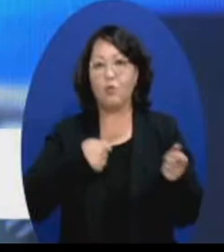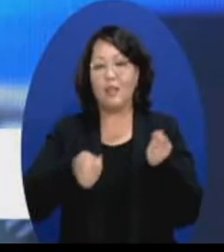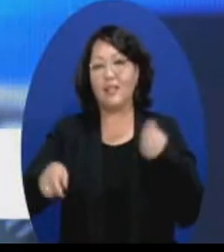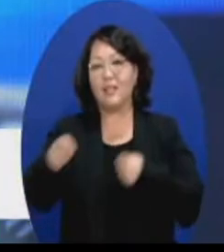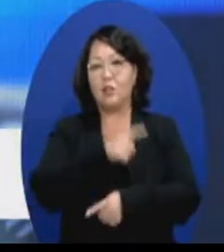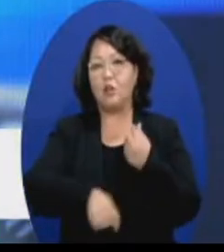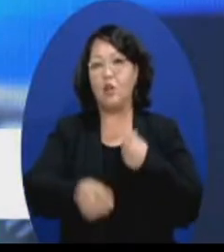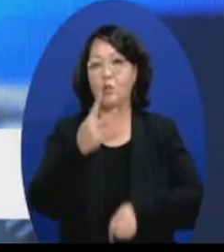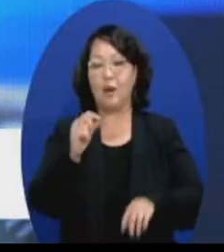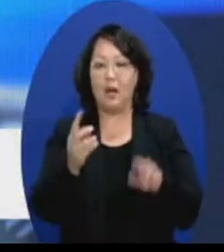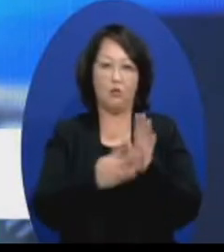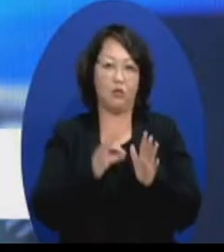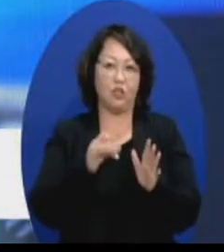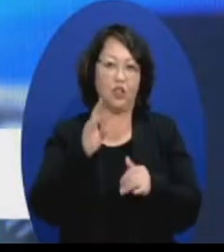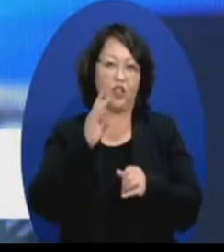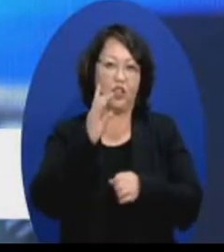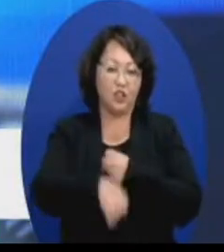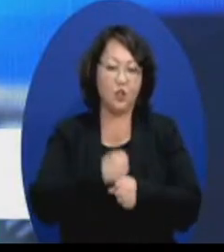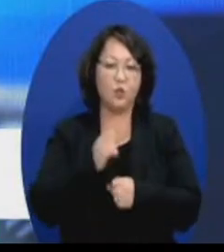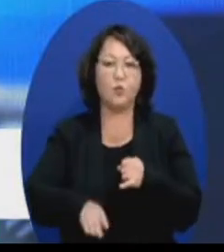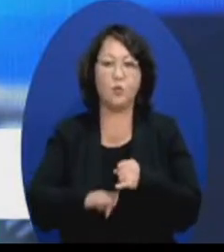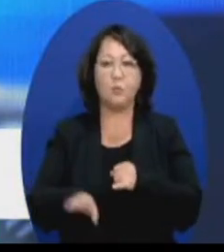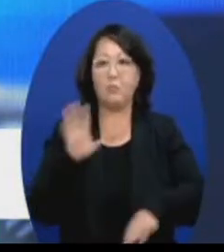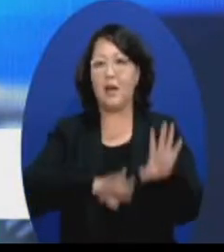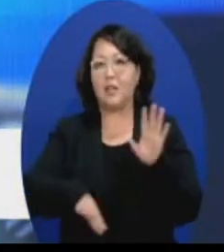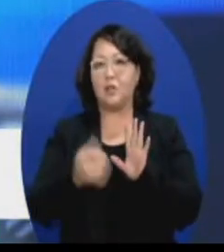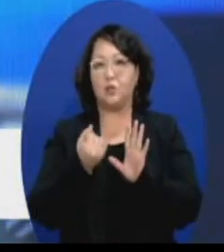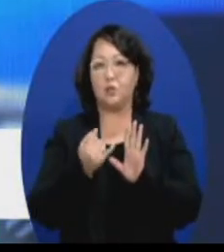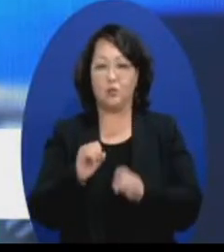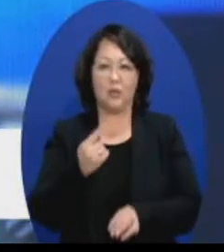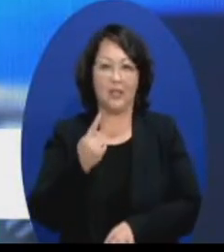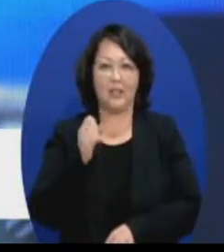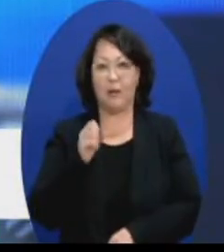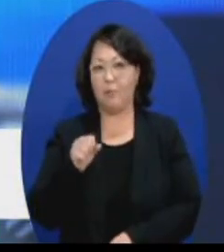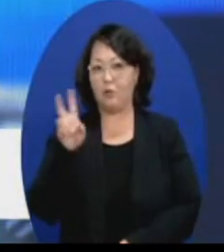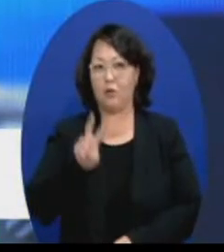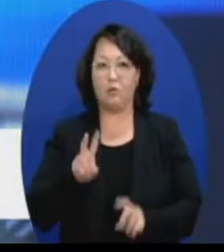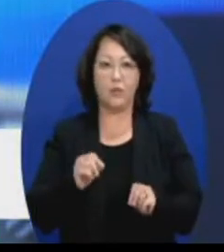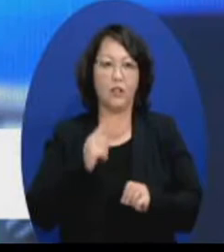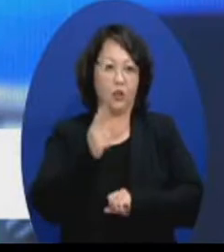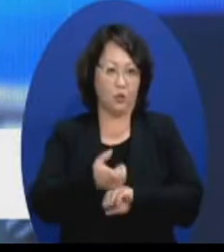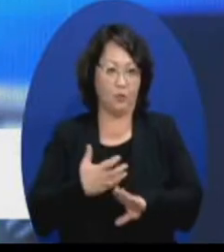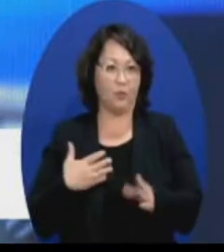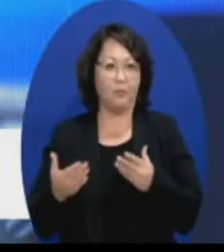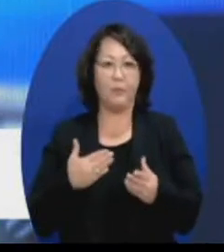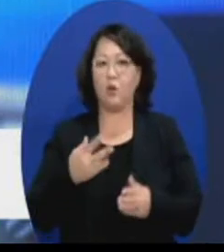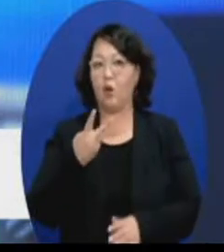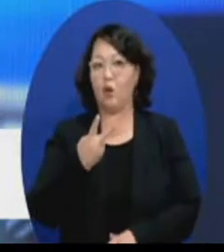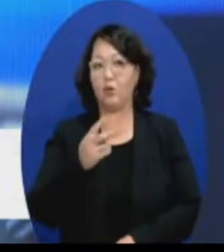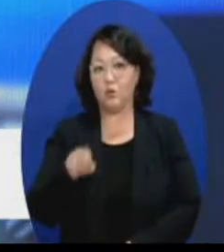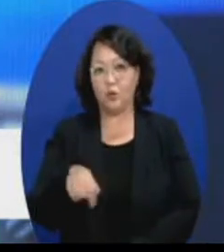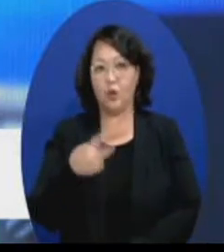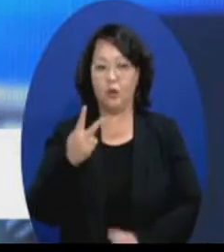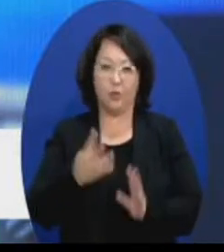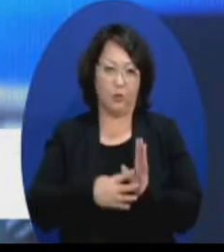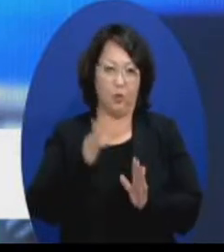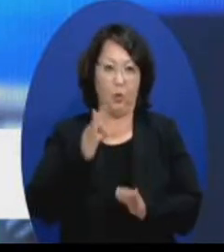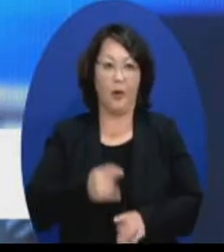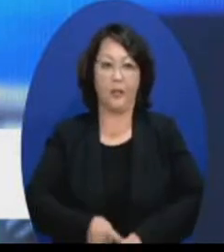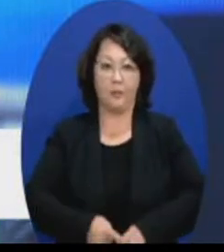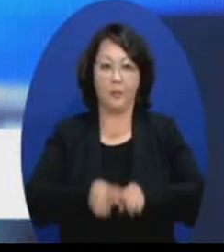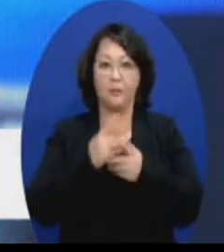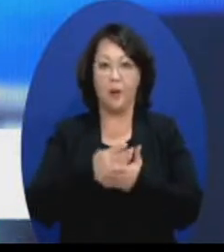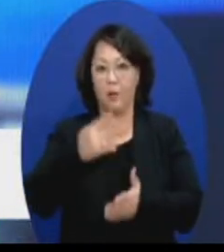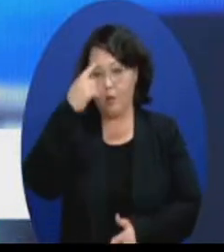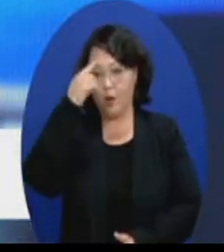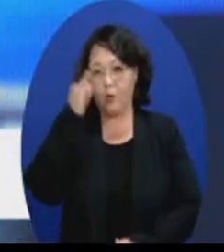худалдааны эргэлт 2019 оны жилийн байдлаар 601 сая ам доллар төрч өмнөх онтой харьцуулахад 229 хувиар өссөн дүнтэй